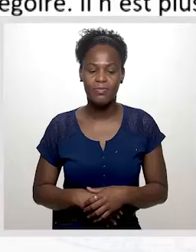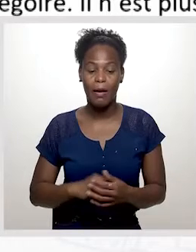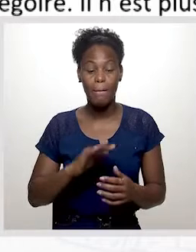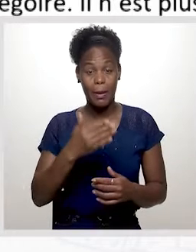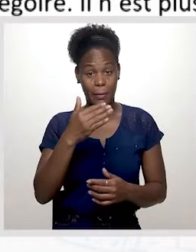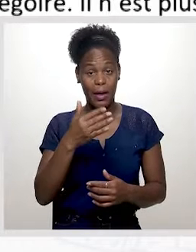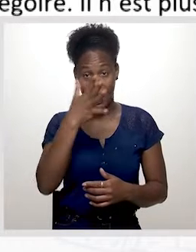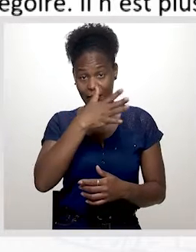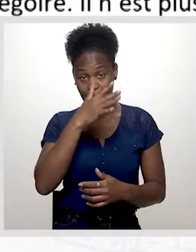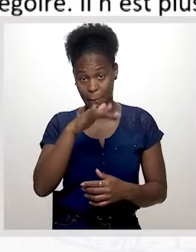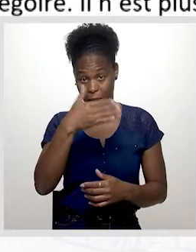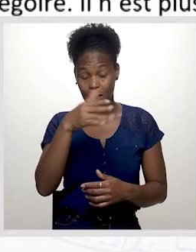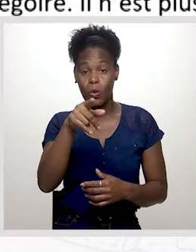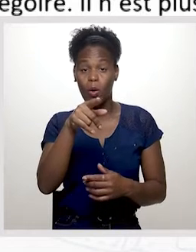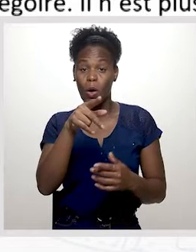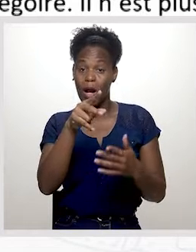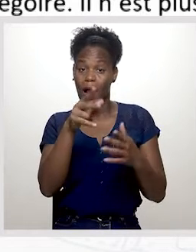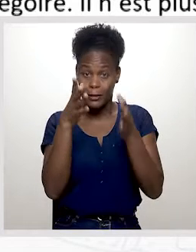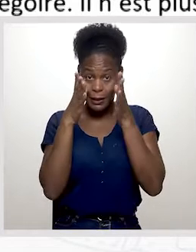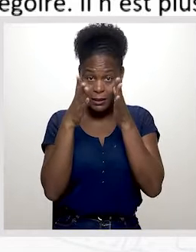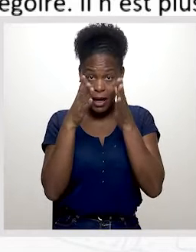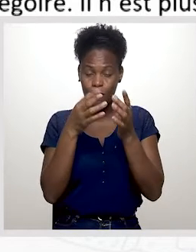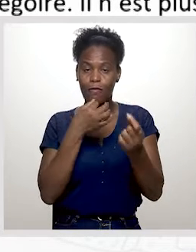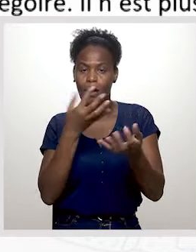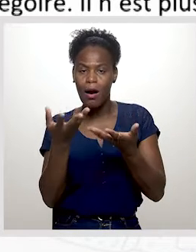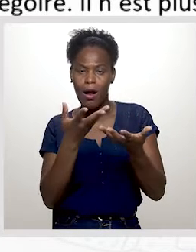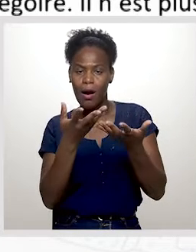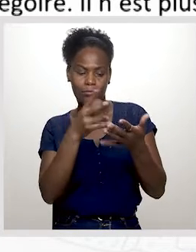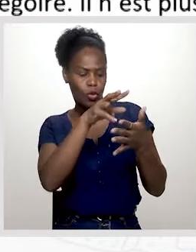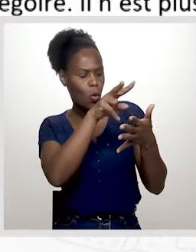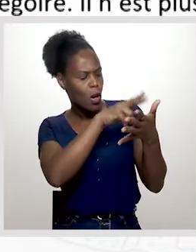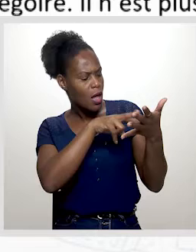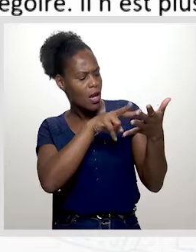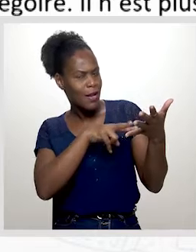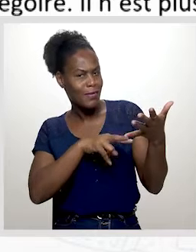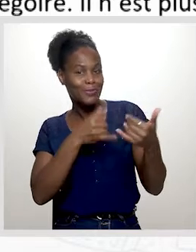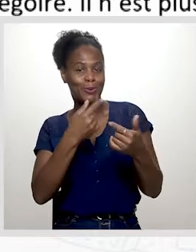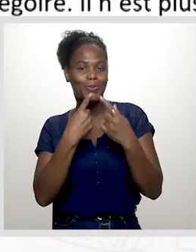Première activité, lis attentivement le dialogue et réponds aux questions.